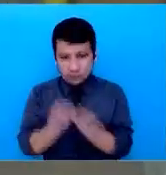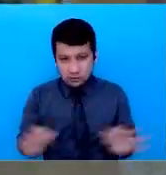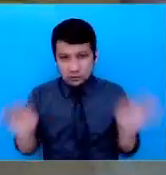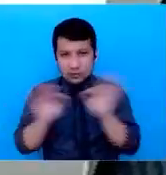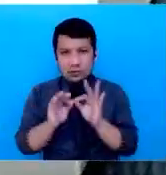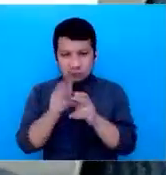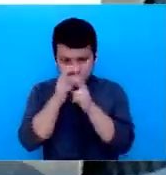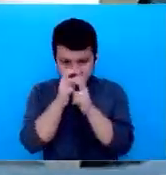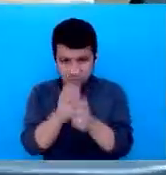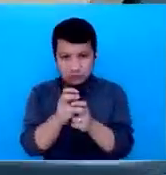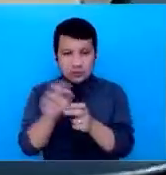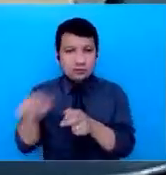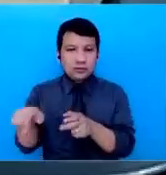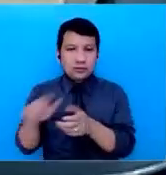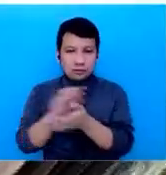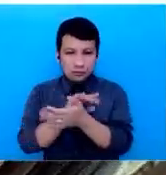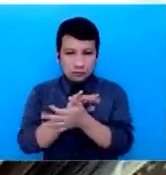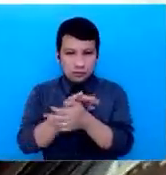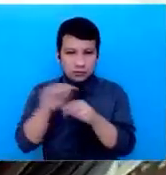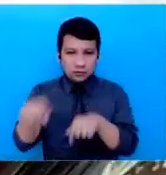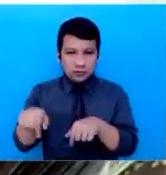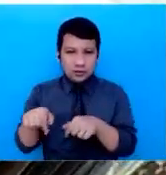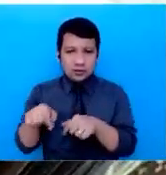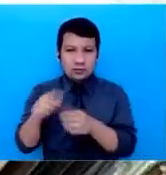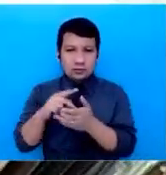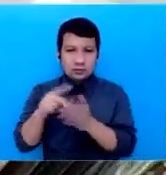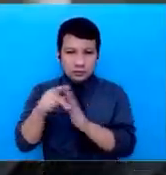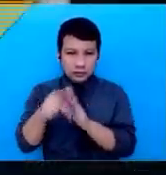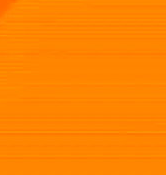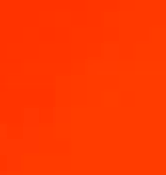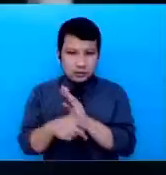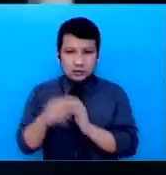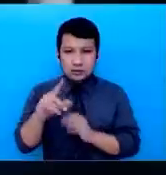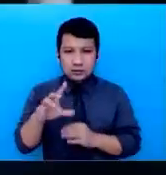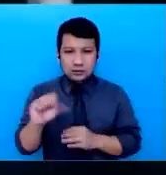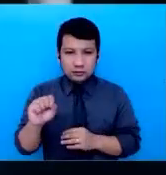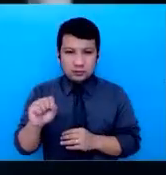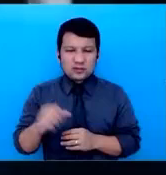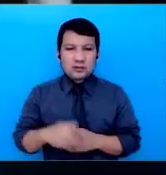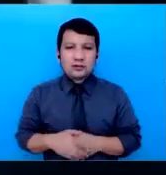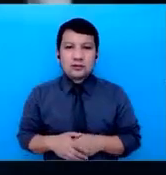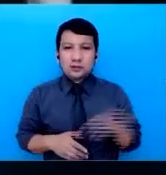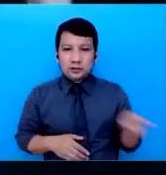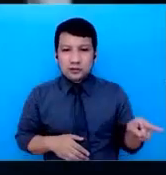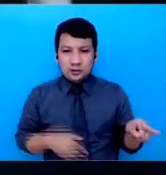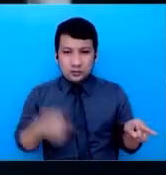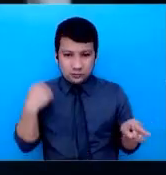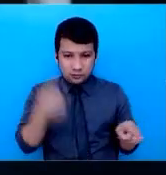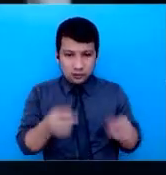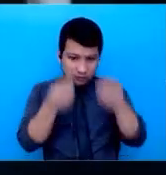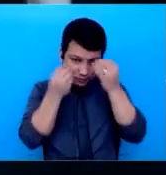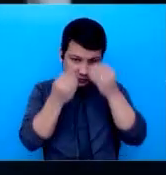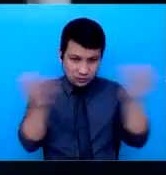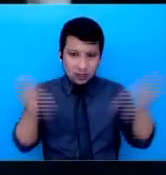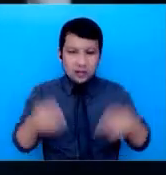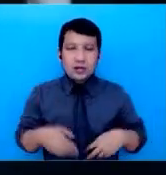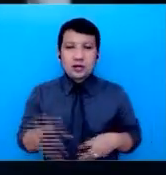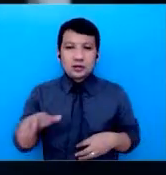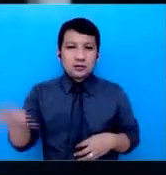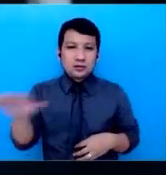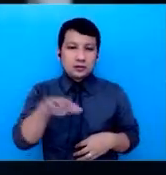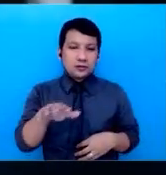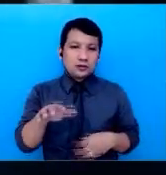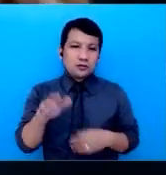lang ang pagpapatupad ng COVID-19 protocols. It's better to get public compliance with the measures that are